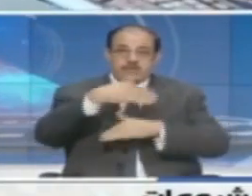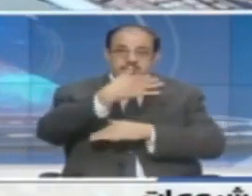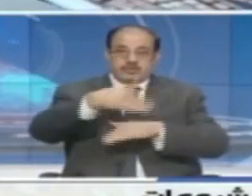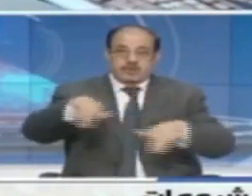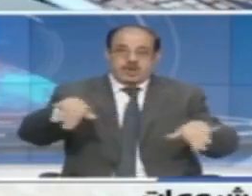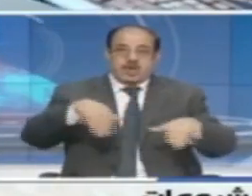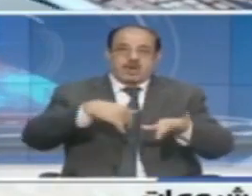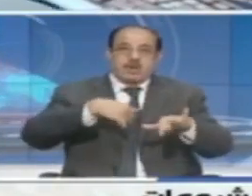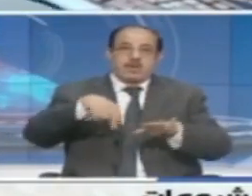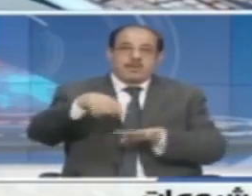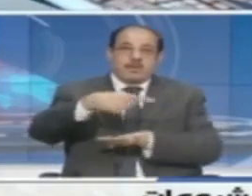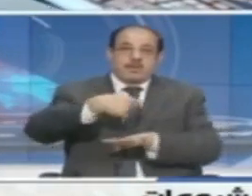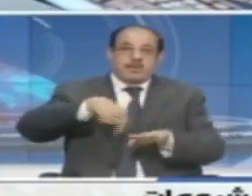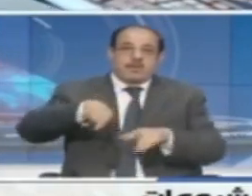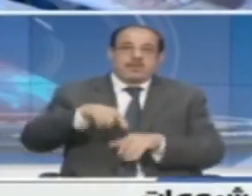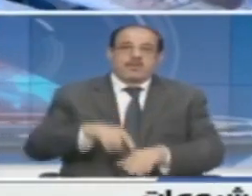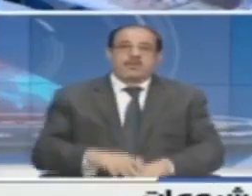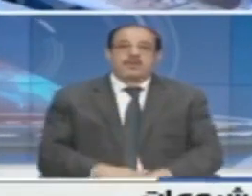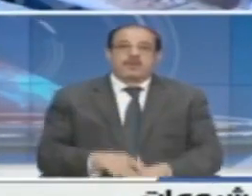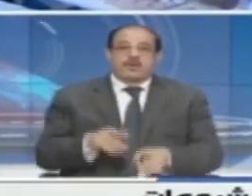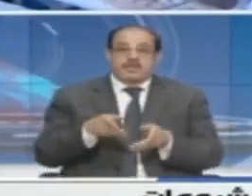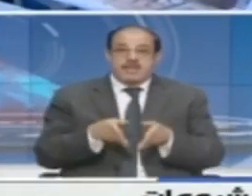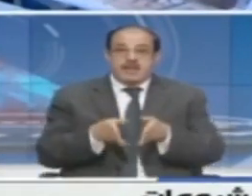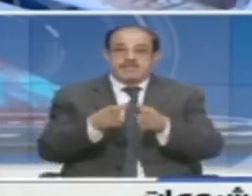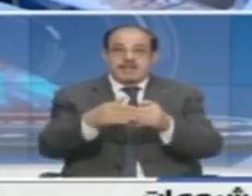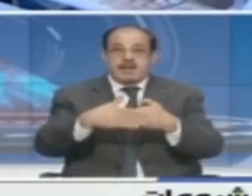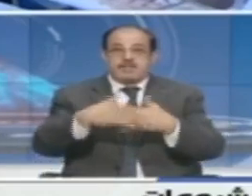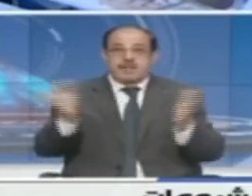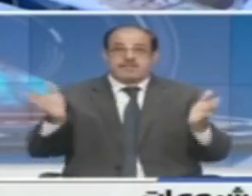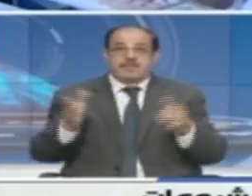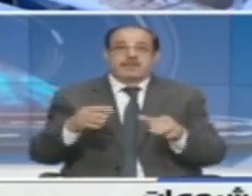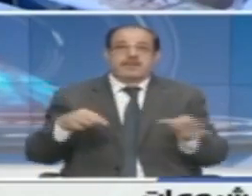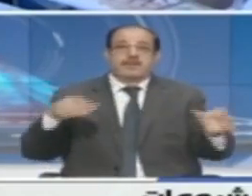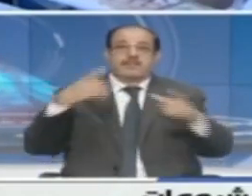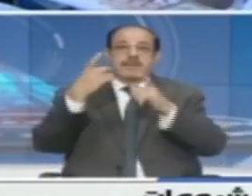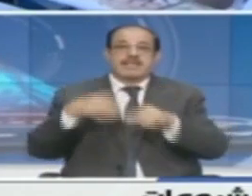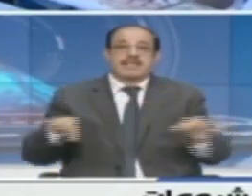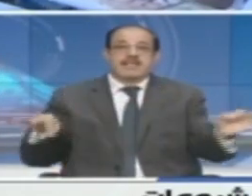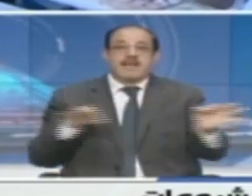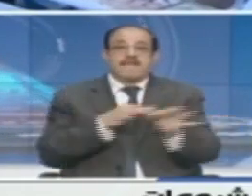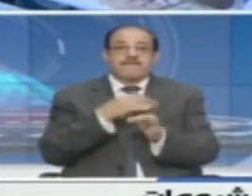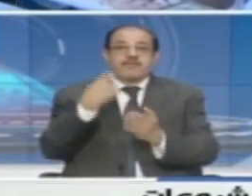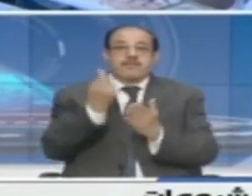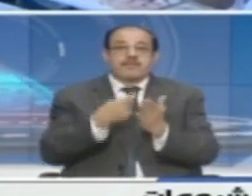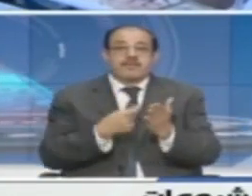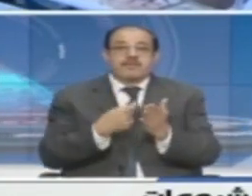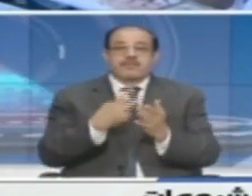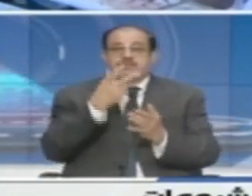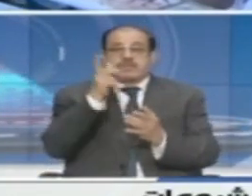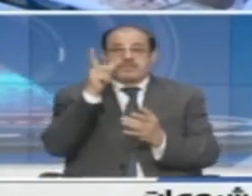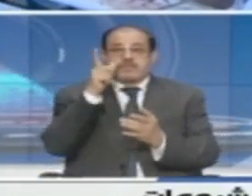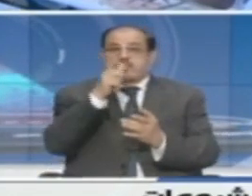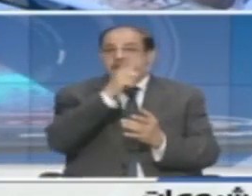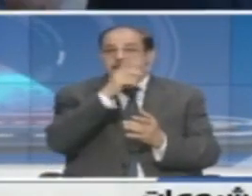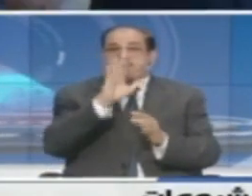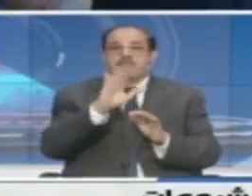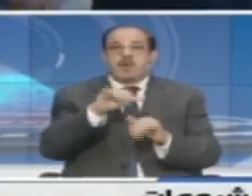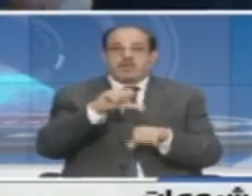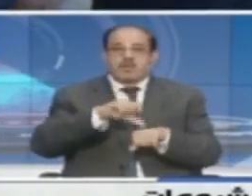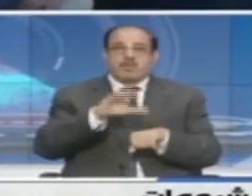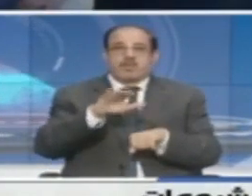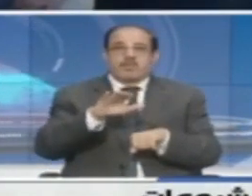في الجزء الخلفي، وده المدخل الرئيسي لمدينه الفنون، المدخل الرئيسي بالمنطقه التراثيه اللي موجوده